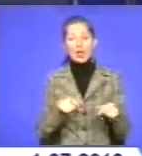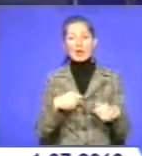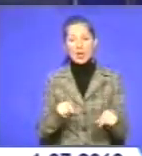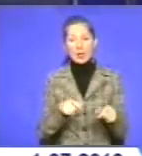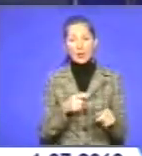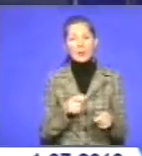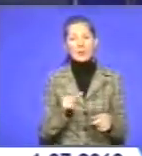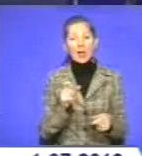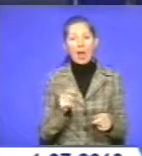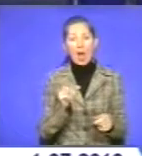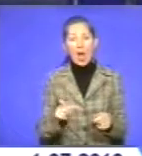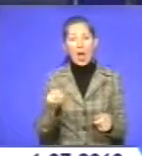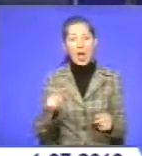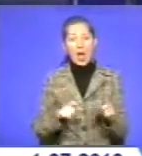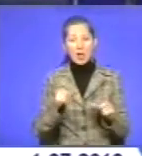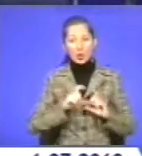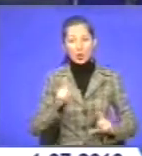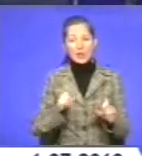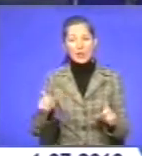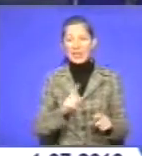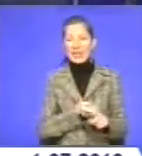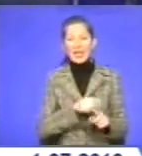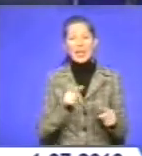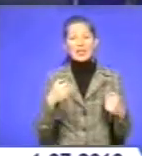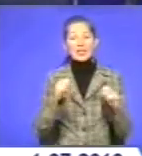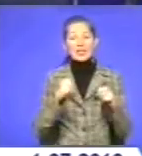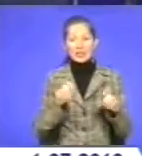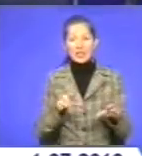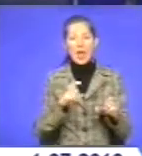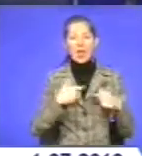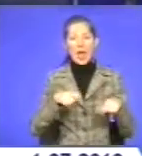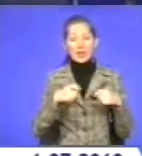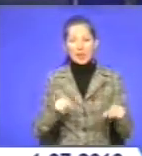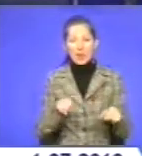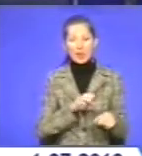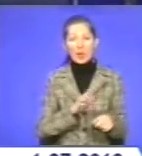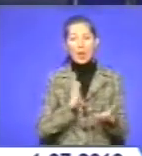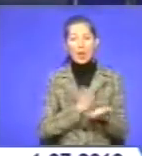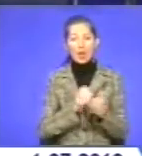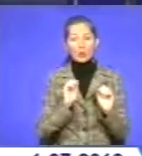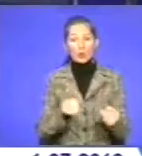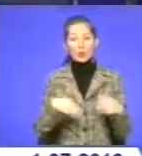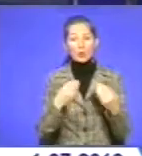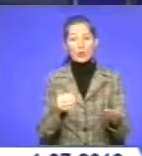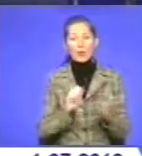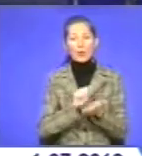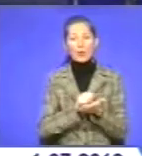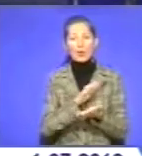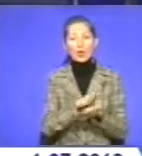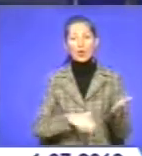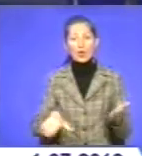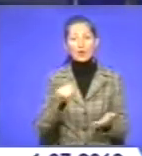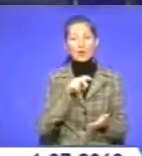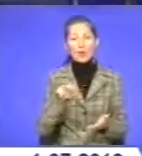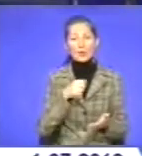які не складають вступних екзаменів і не проходять творчі конкурси, мають можливість подавати документи протягом усього липня до 31